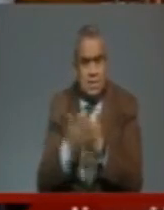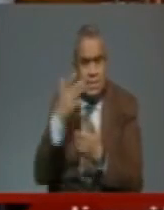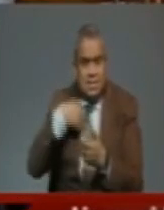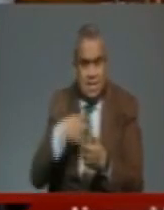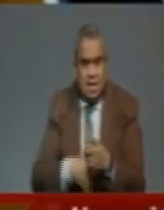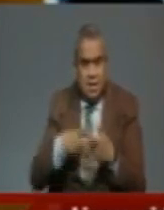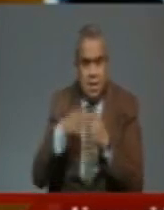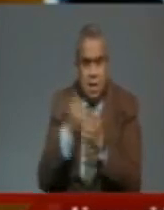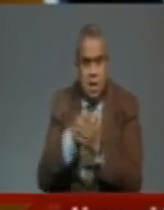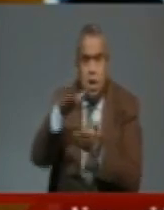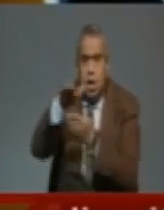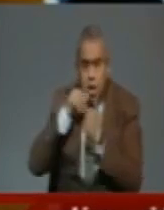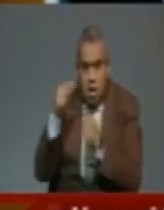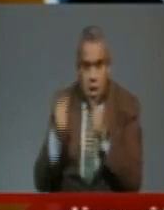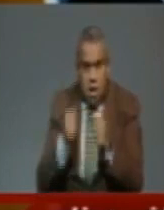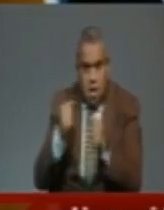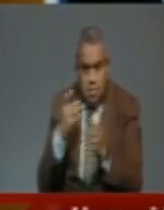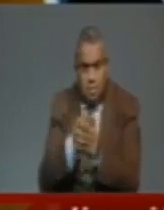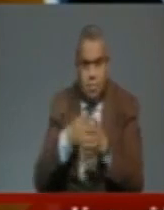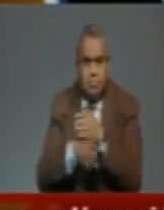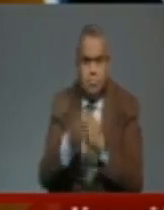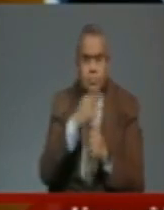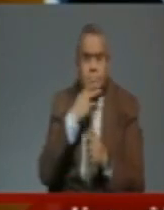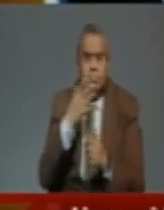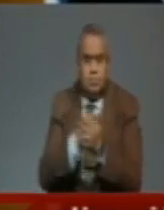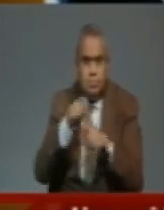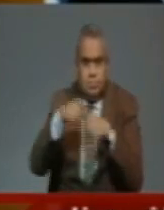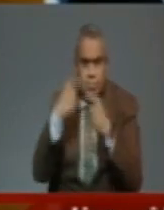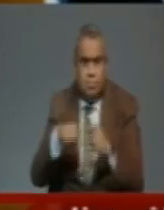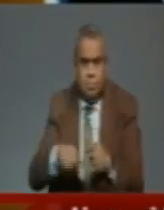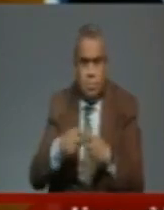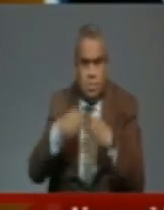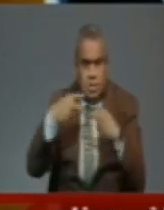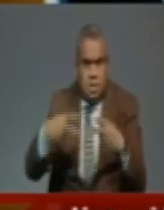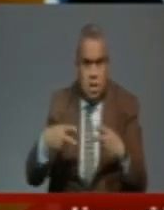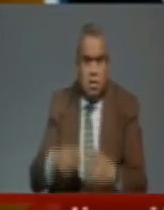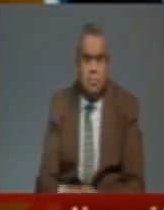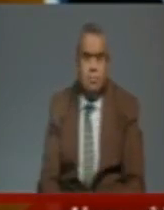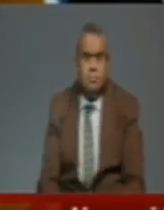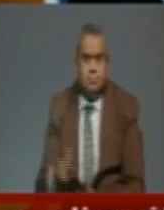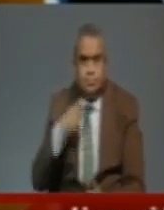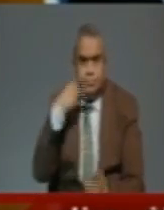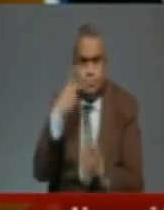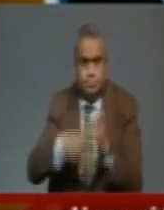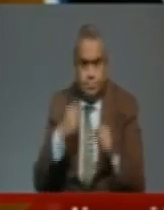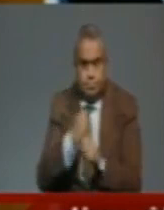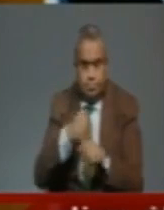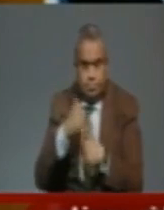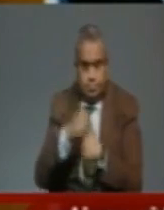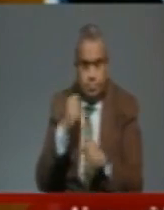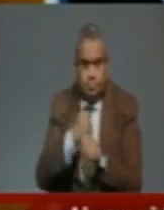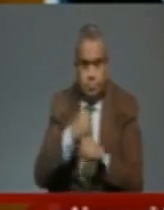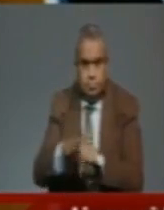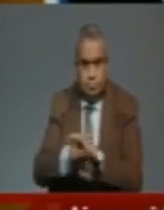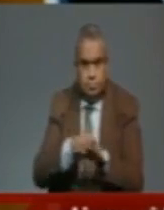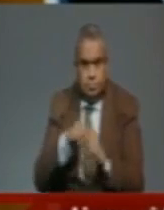الكروز الكبيره. دلوقتي يا فندم بنشتري، ممكن نكون خلصنا العقد ولكن لسه لم يوثق، بنشتري